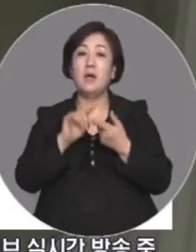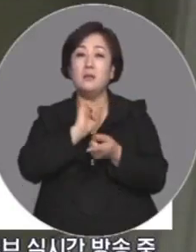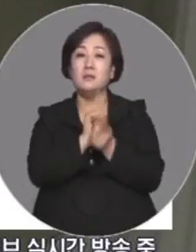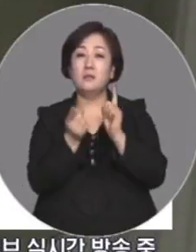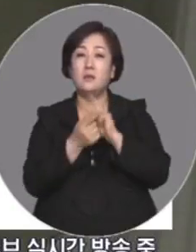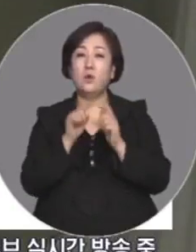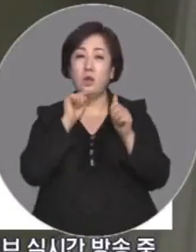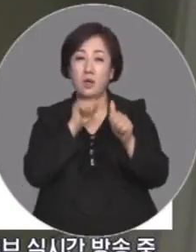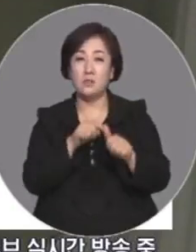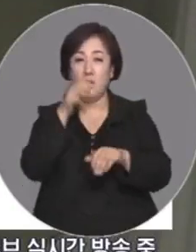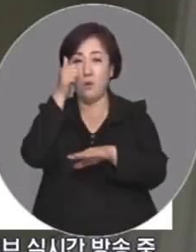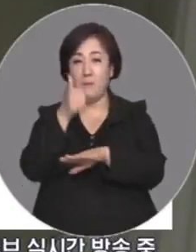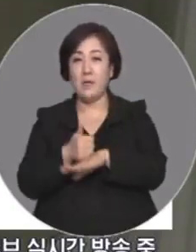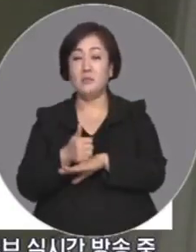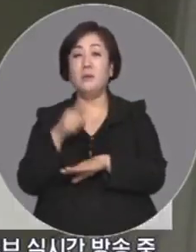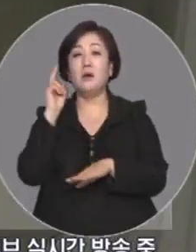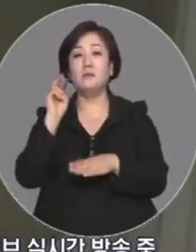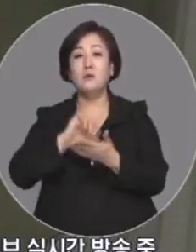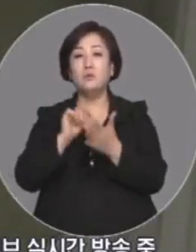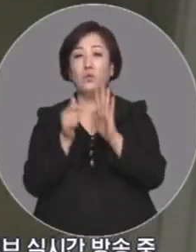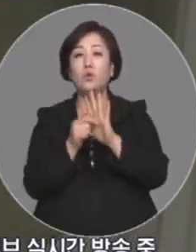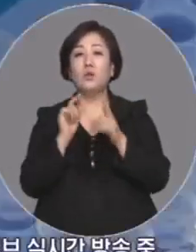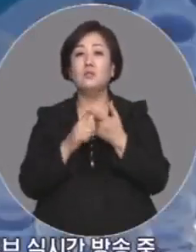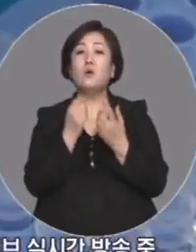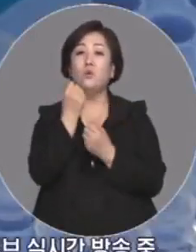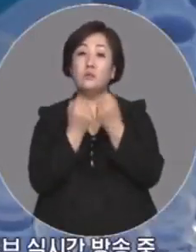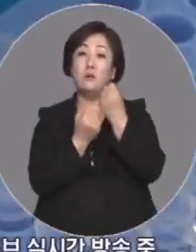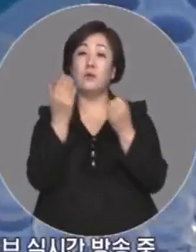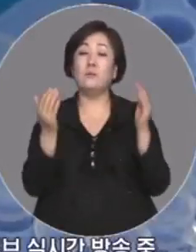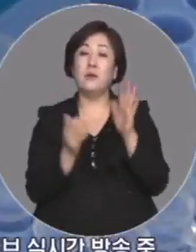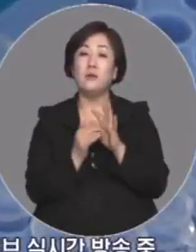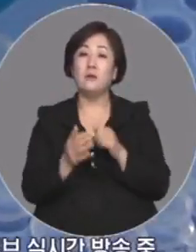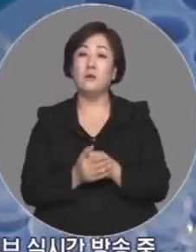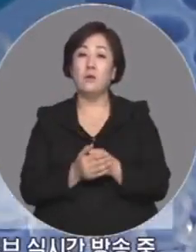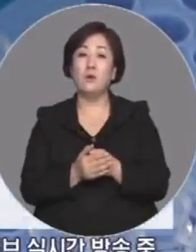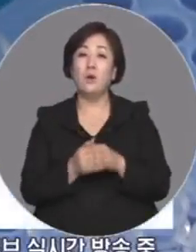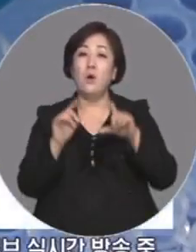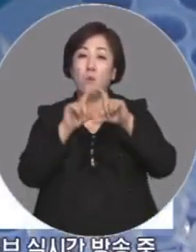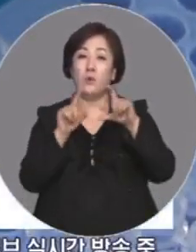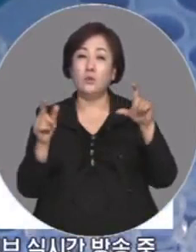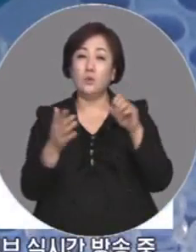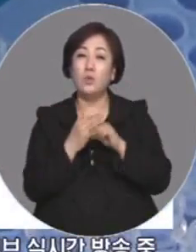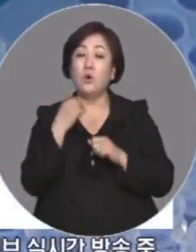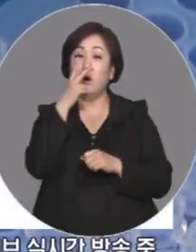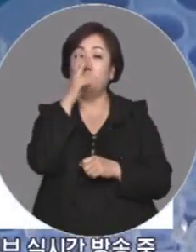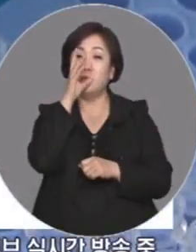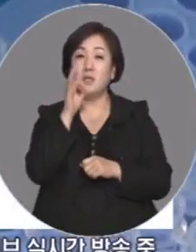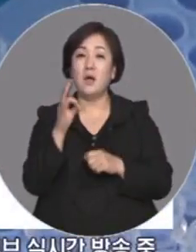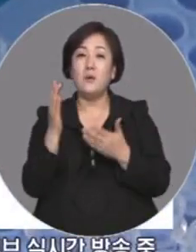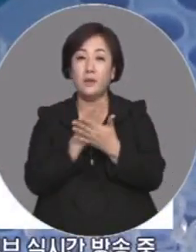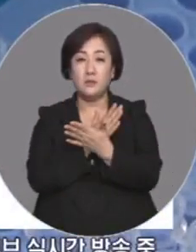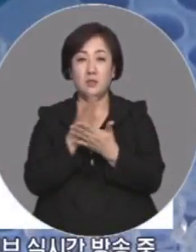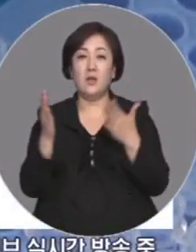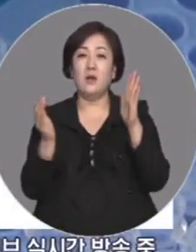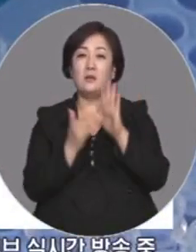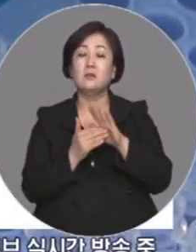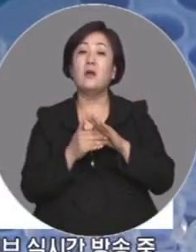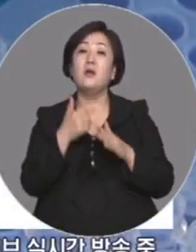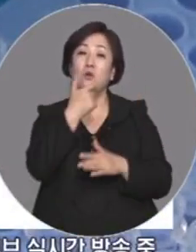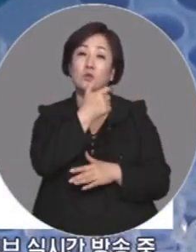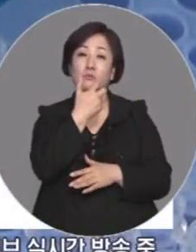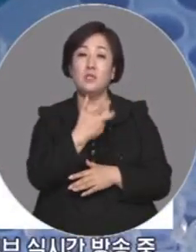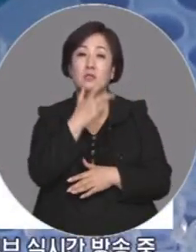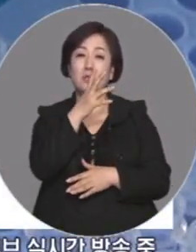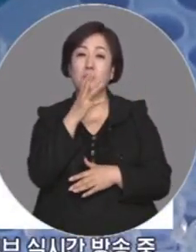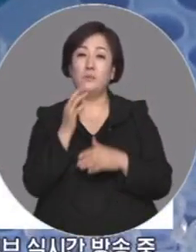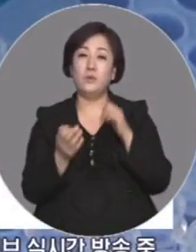오염보다는 양성 막바지였을 수 있다고 설명합니다. 신속 항원 검사가 민감도가 60에서 70%, 자가